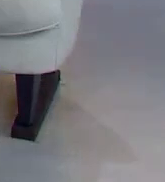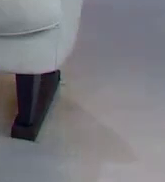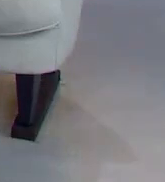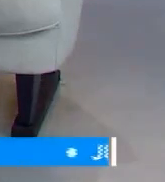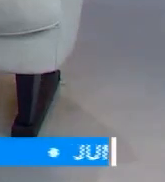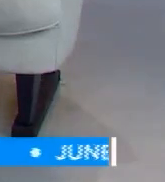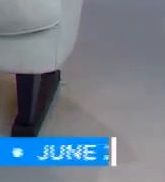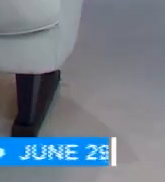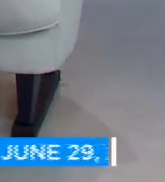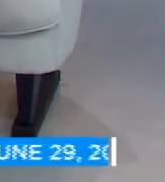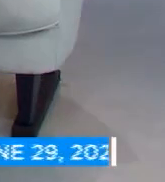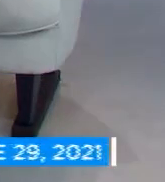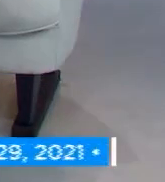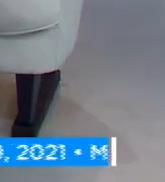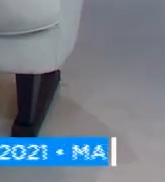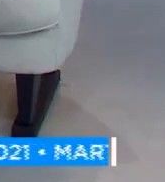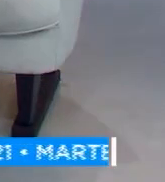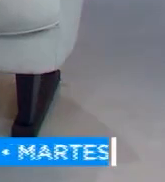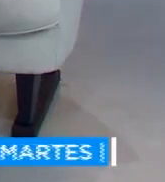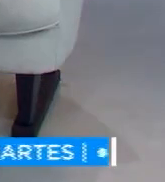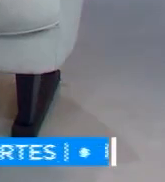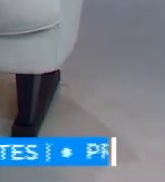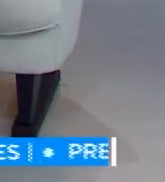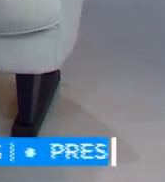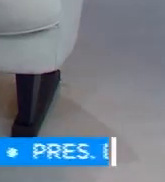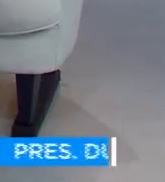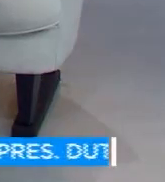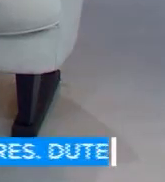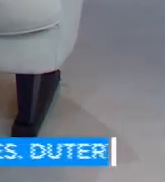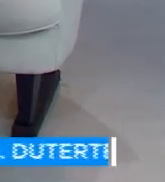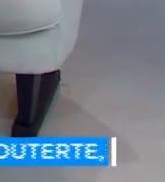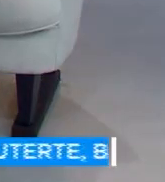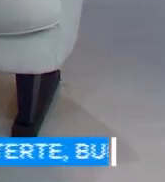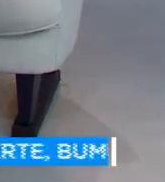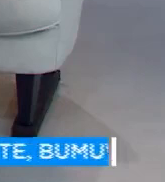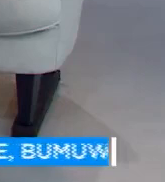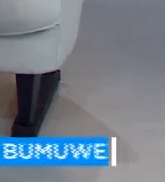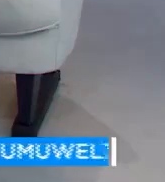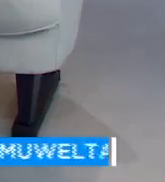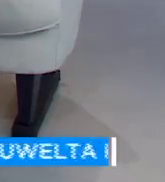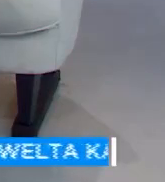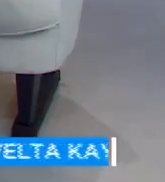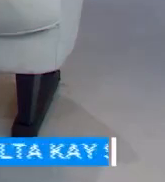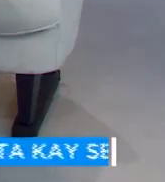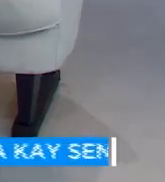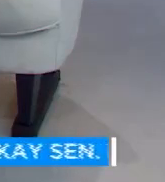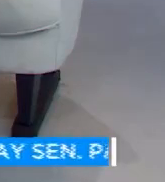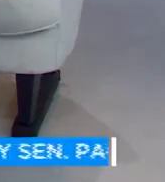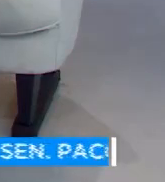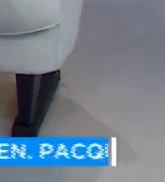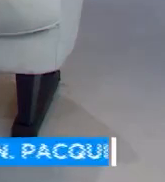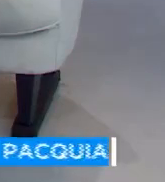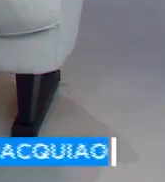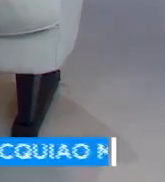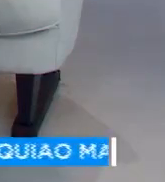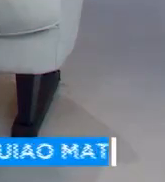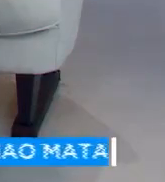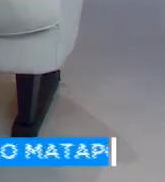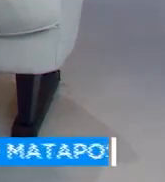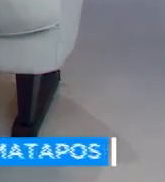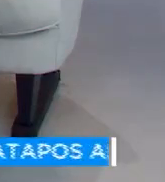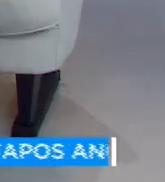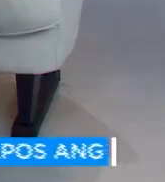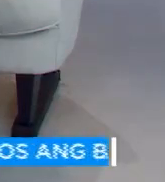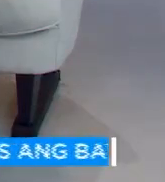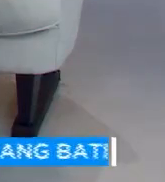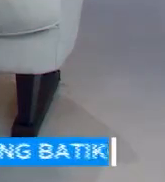Viral ang video ng isang babae sa Makati City na hindi naging successful ang vaccination. Itinurok lang ang karayom ng syringe sa